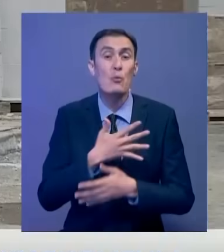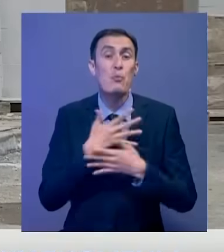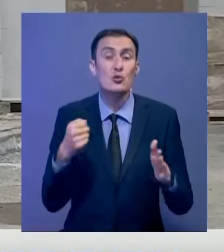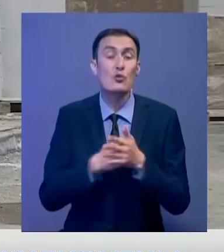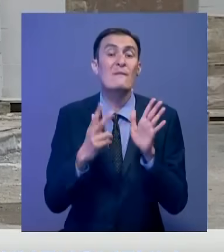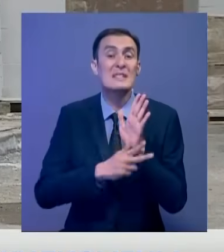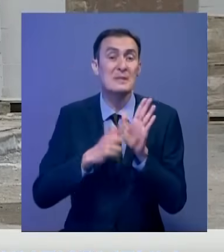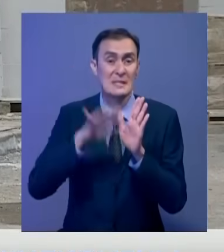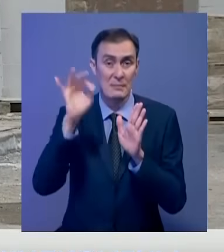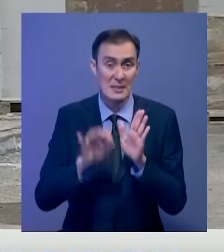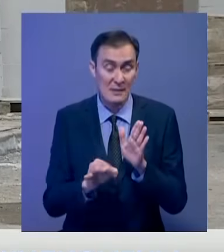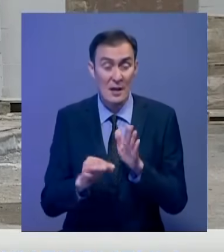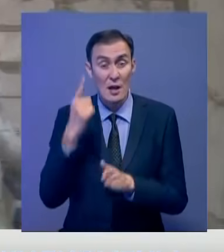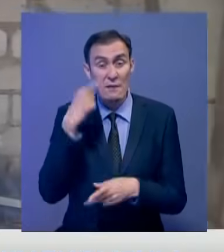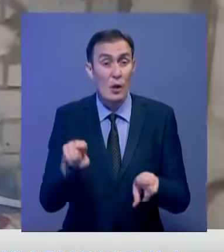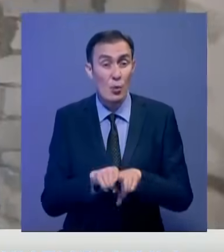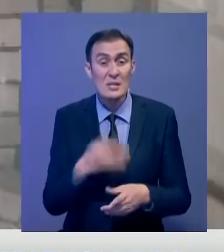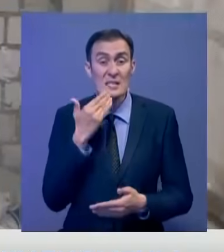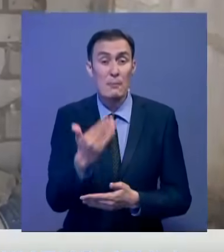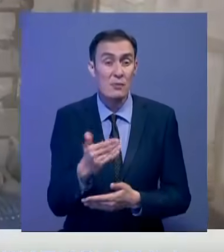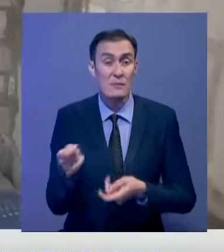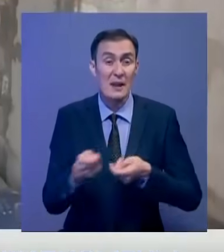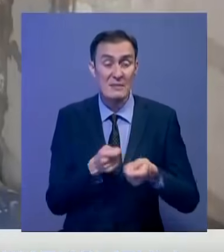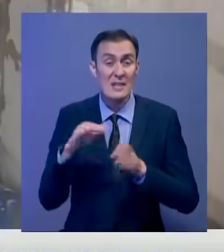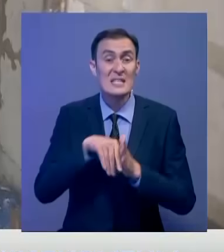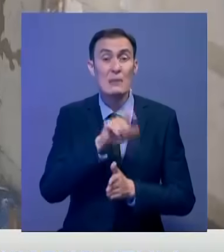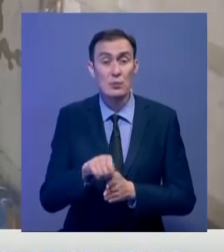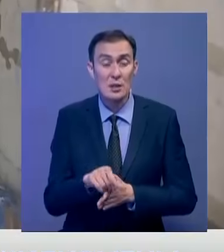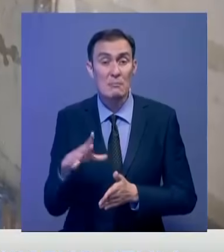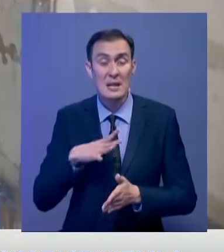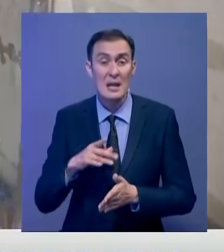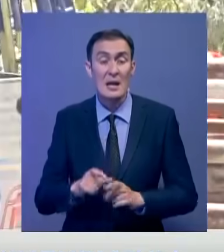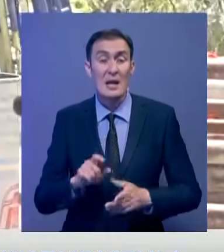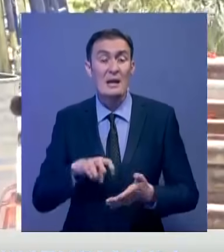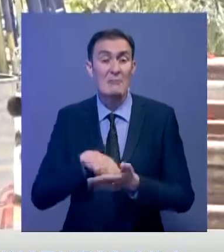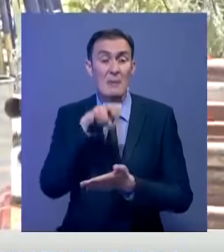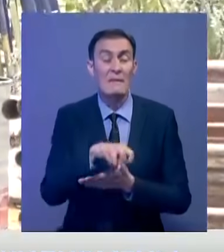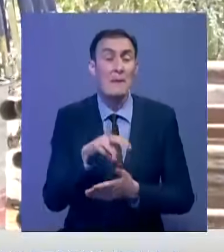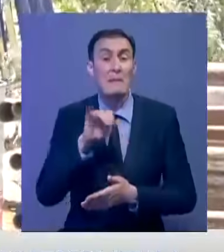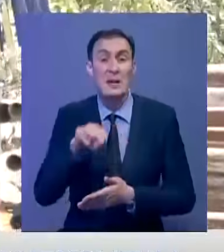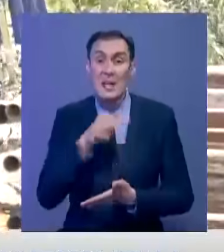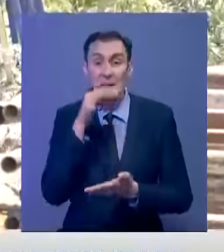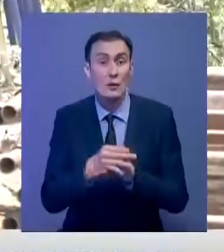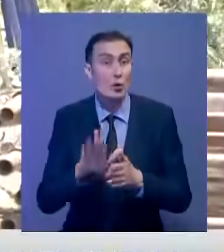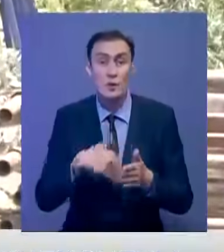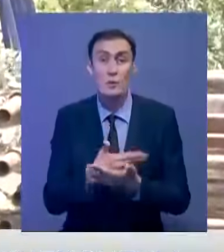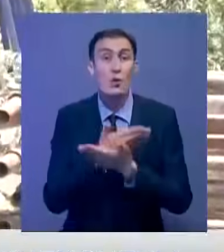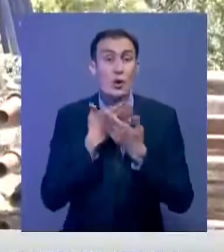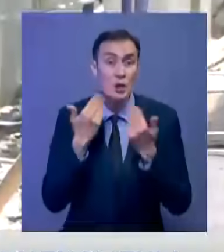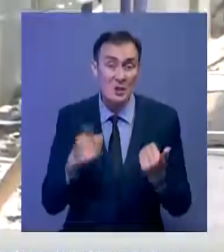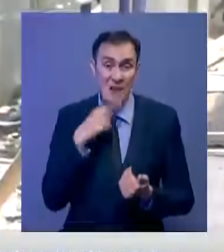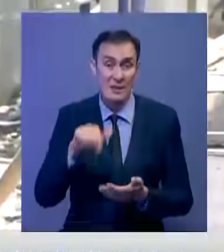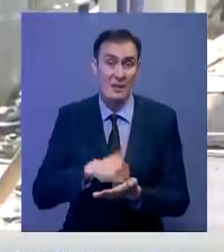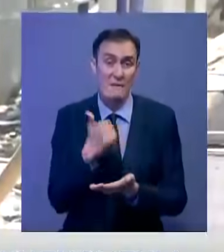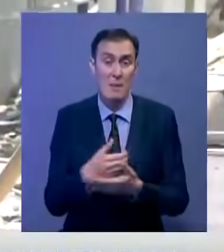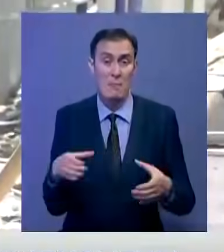до 80%. Напомню, подобный запрос в правительство депутаты уже направляли в конце марта. Ответ не получили до сих пор, резюмировал